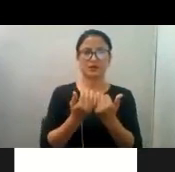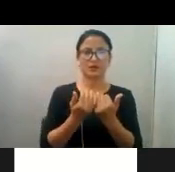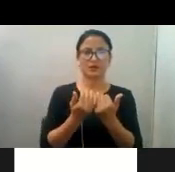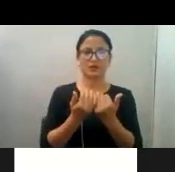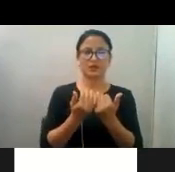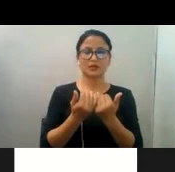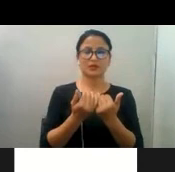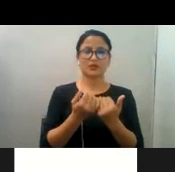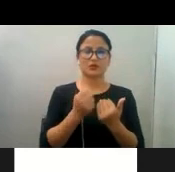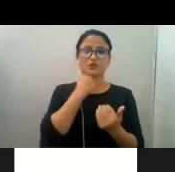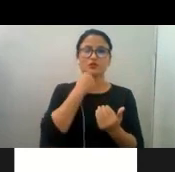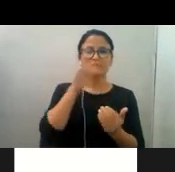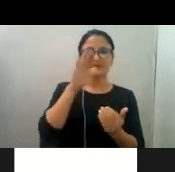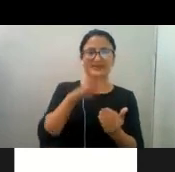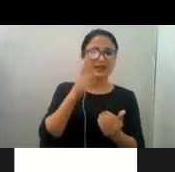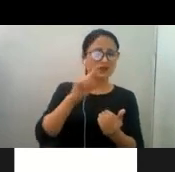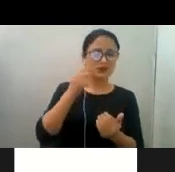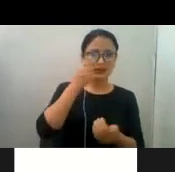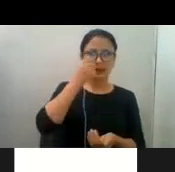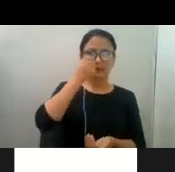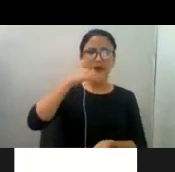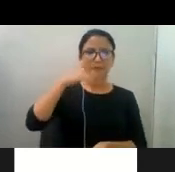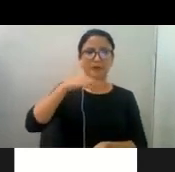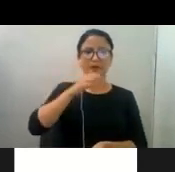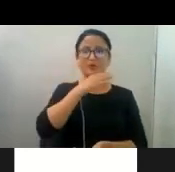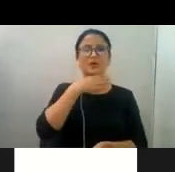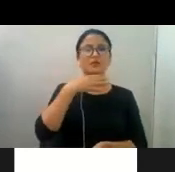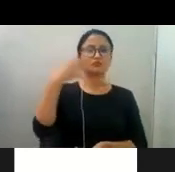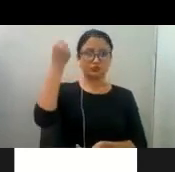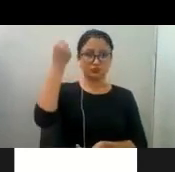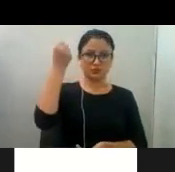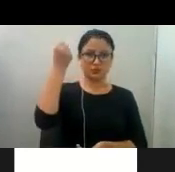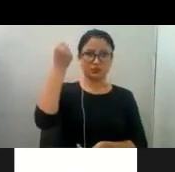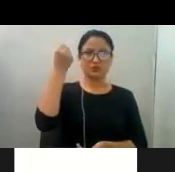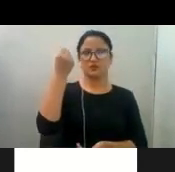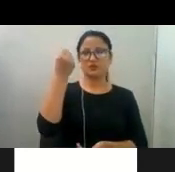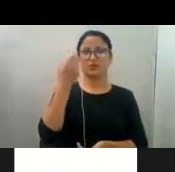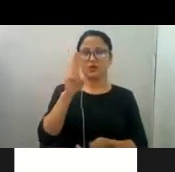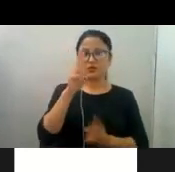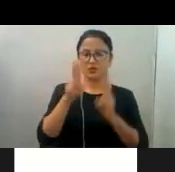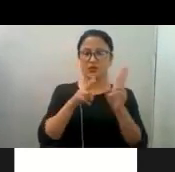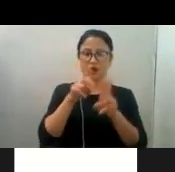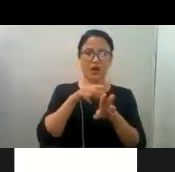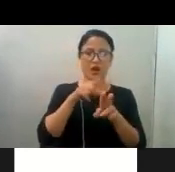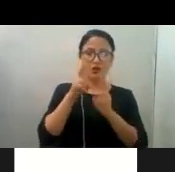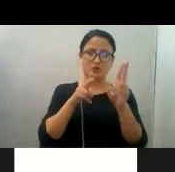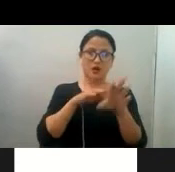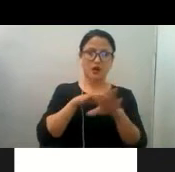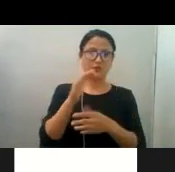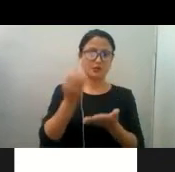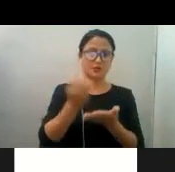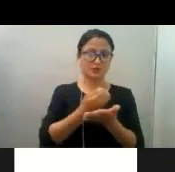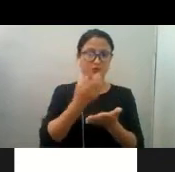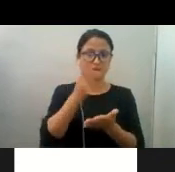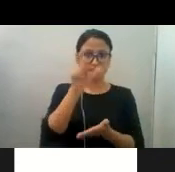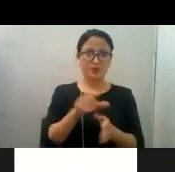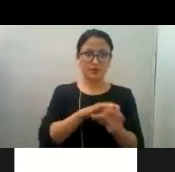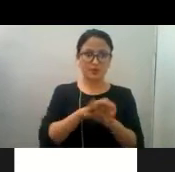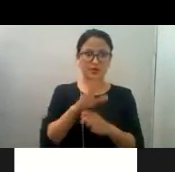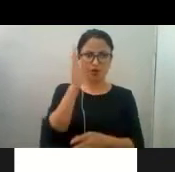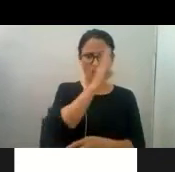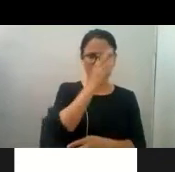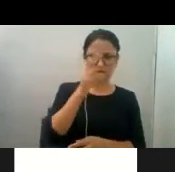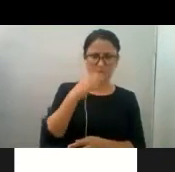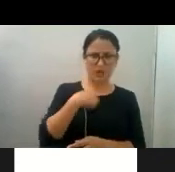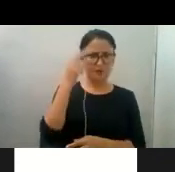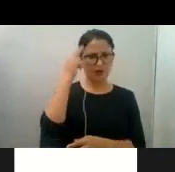टिनेज उमेरदेखिको भाइ बहिनीहरूमा चाहिँ त्यो सुसाइडल थट भएको कुराहरू चाहिँ हामी संस्थामा भएको व्यक्तिहरू चाहिँ हामी अन्यलमा थियौँ